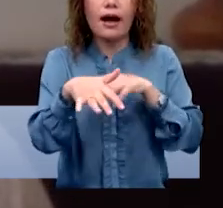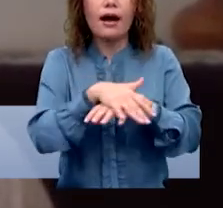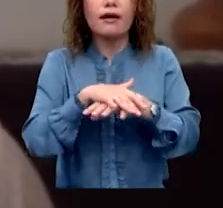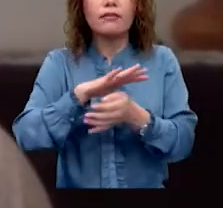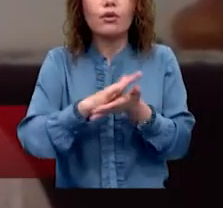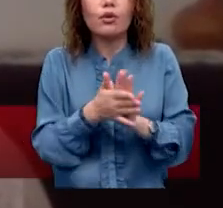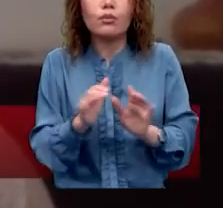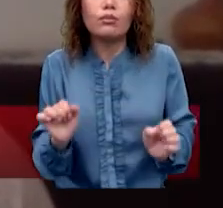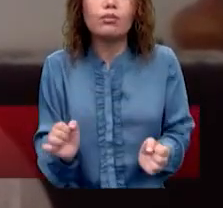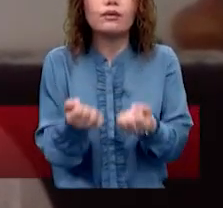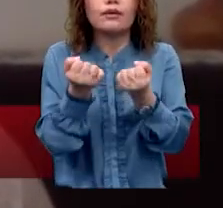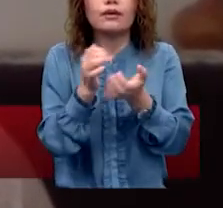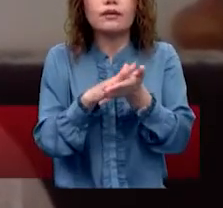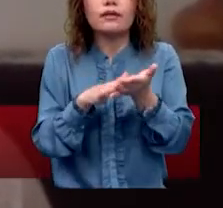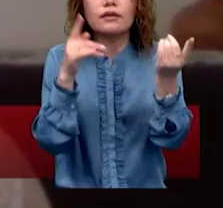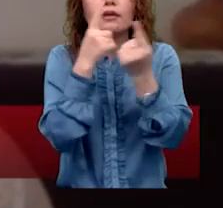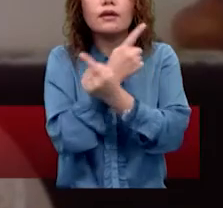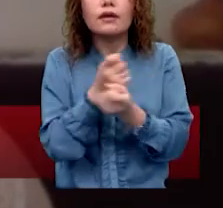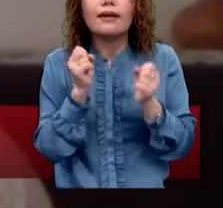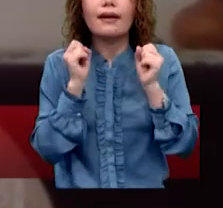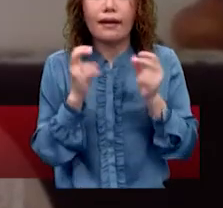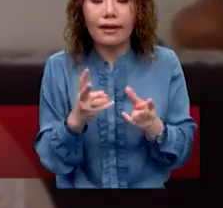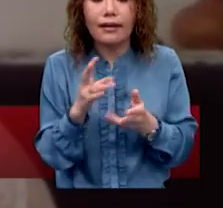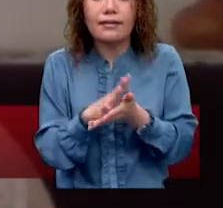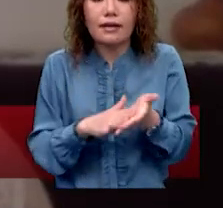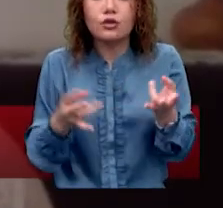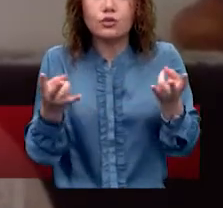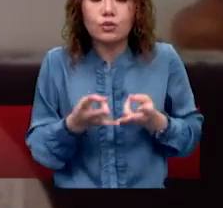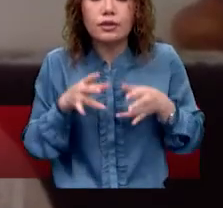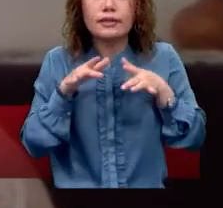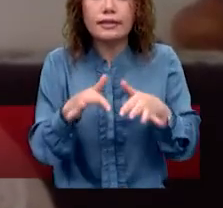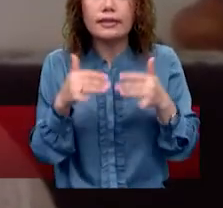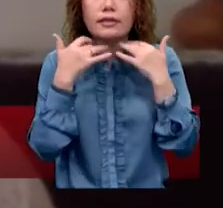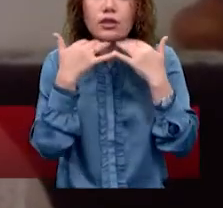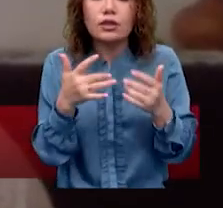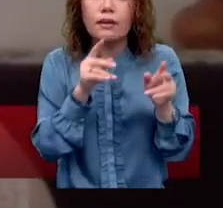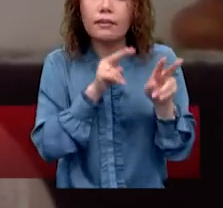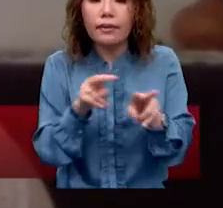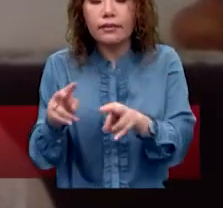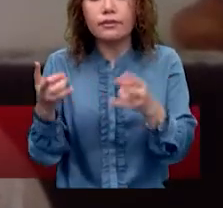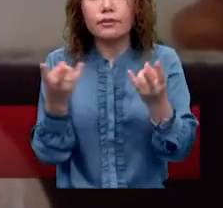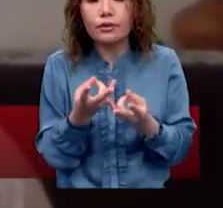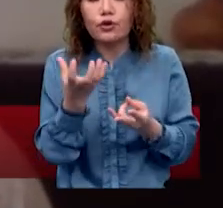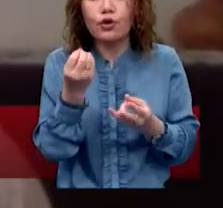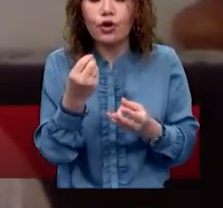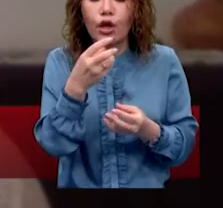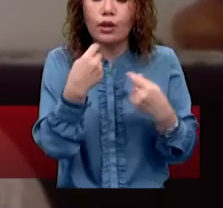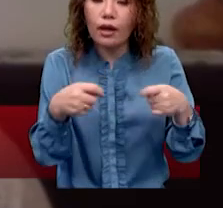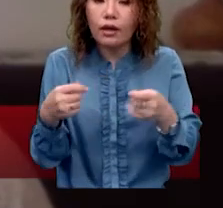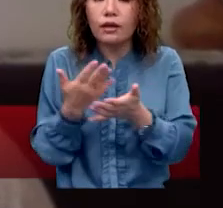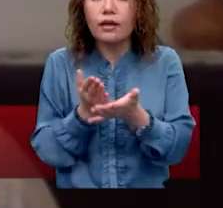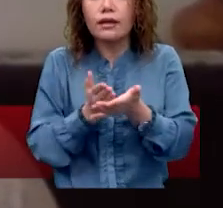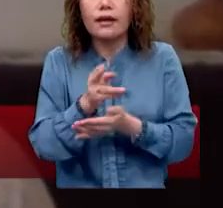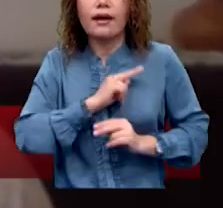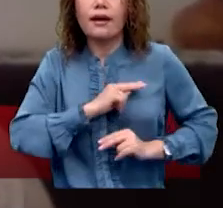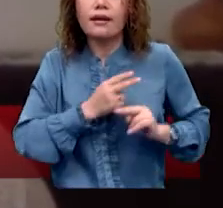әл-ауқатын көтеру туралы қалай айтуға болады? Бір амалын жасау керек. Ең алдымен сұранысты қадағалау. Сонымен қатар, тауар мен қызметтің